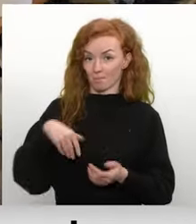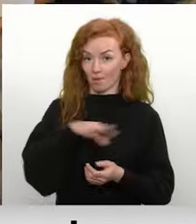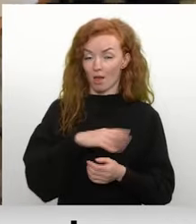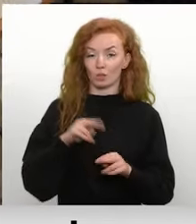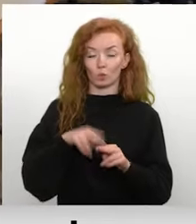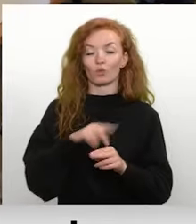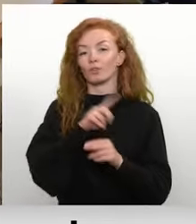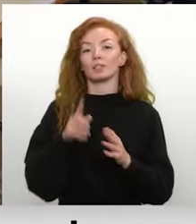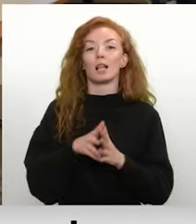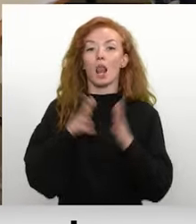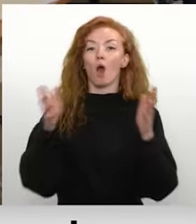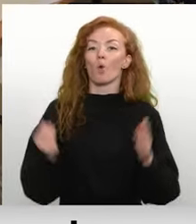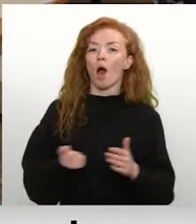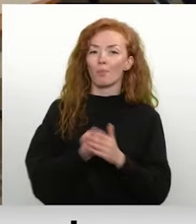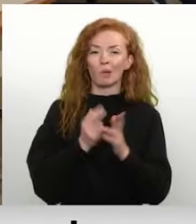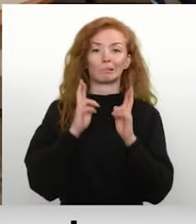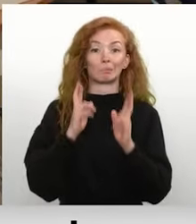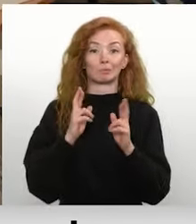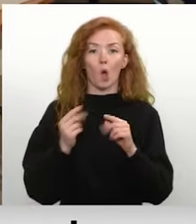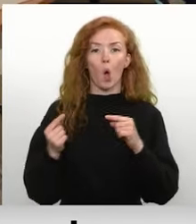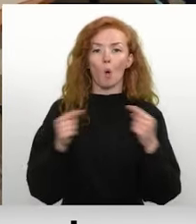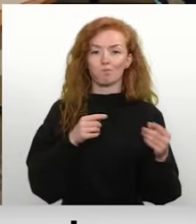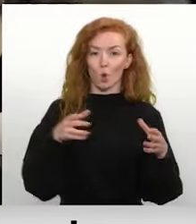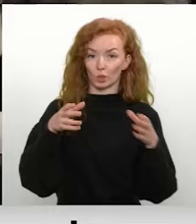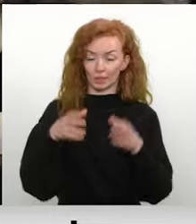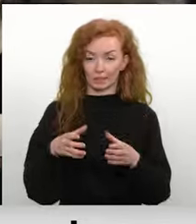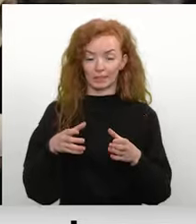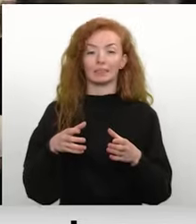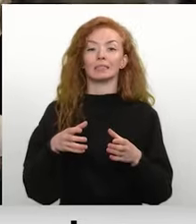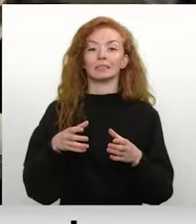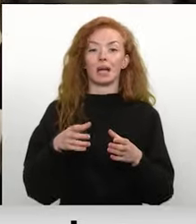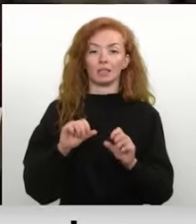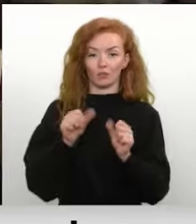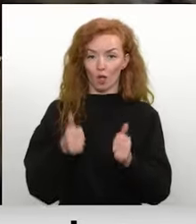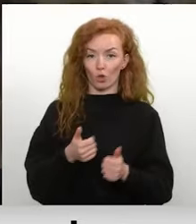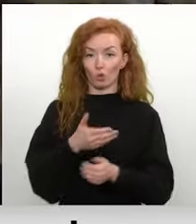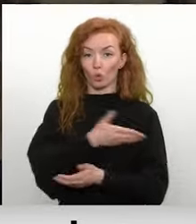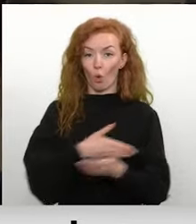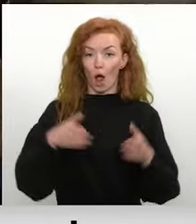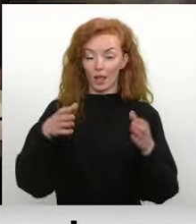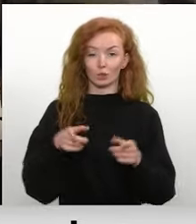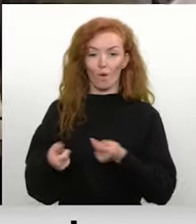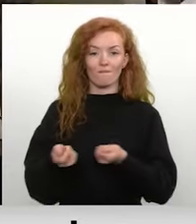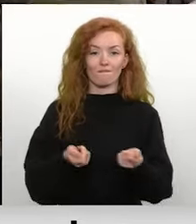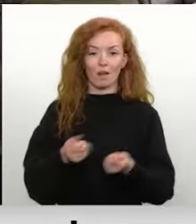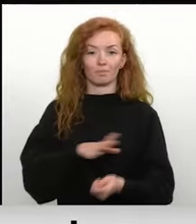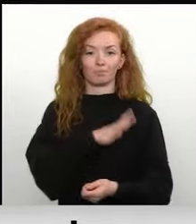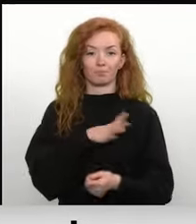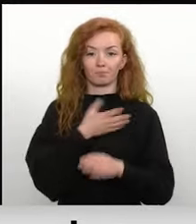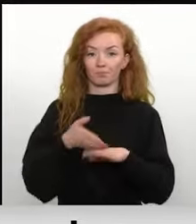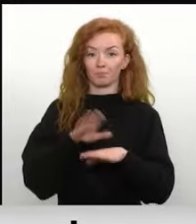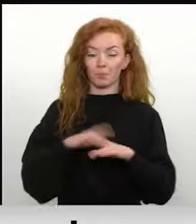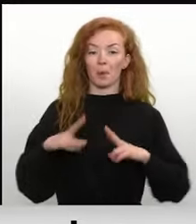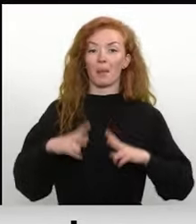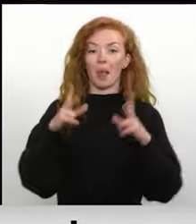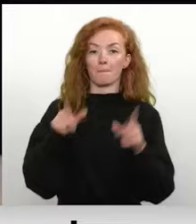lielāko atbalstu cer opozīcija. Tā ir šī opozīcijas izveidotā koalīcija, ko vada bijušais Polijas